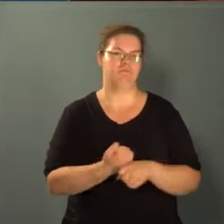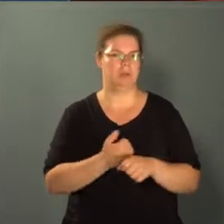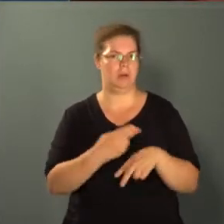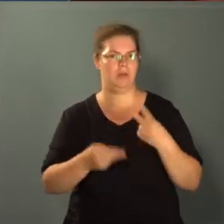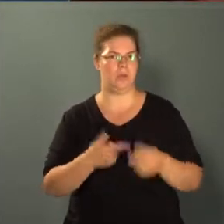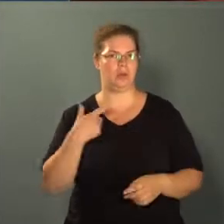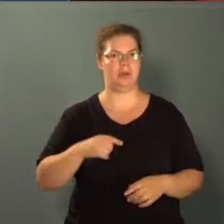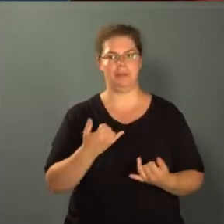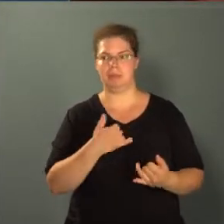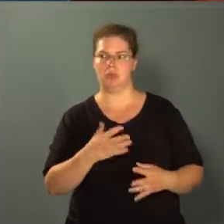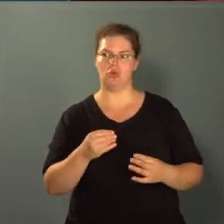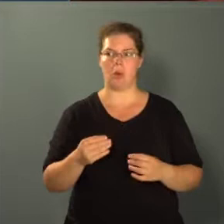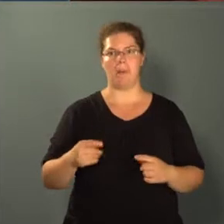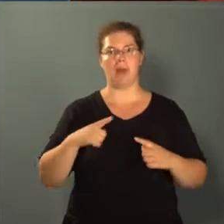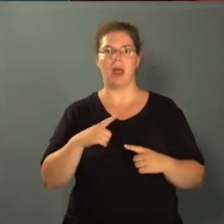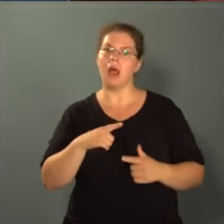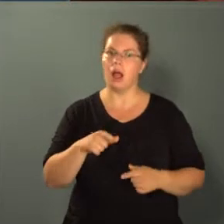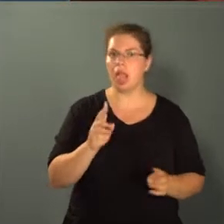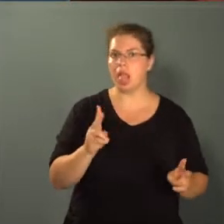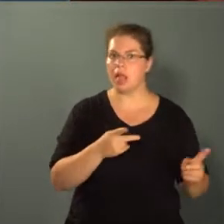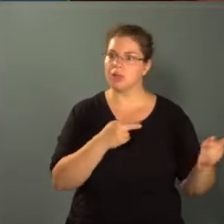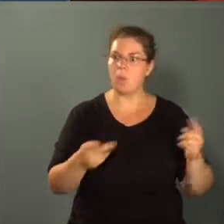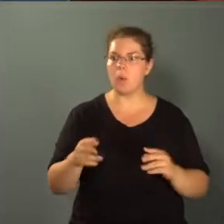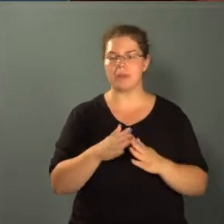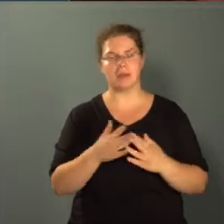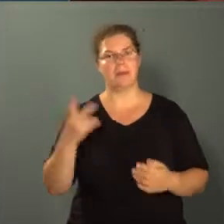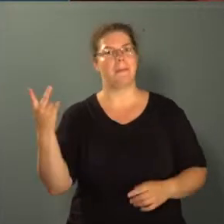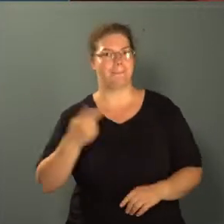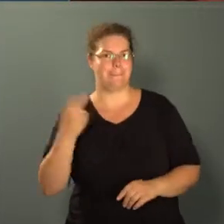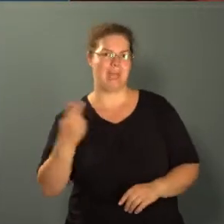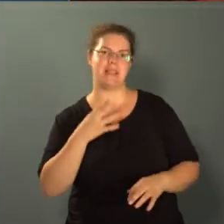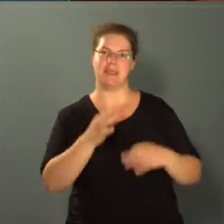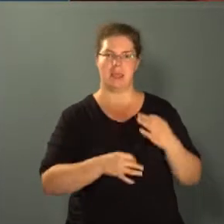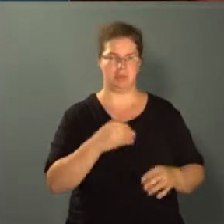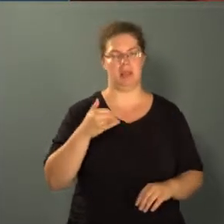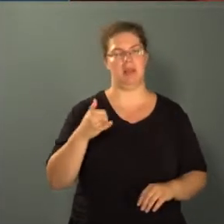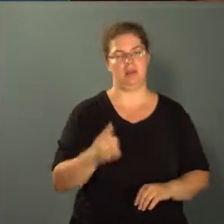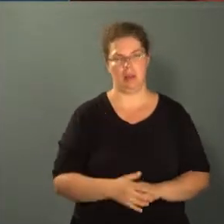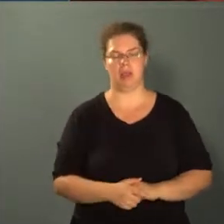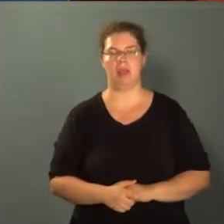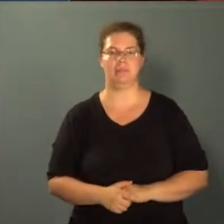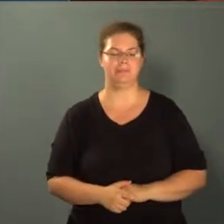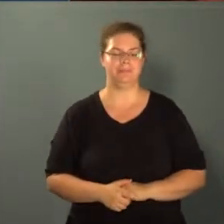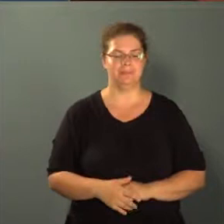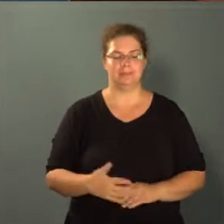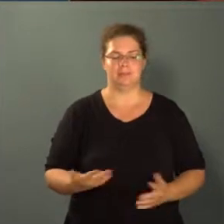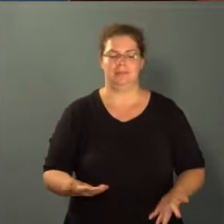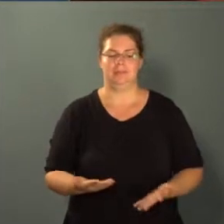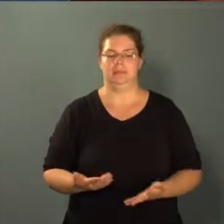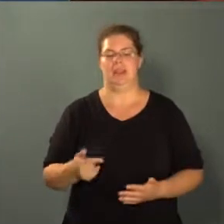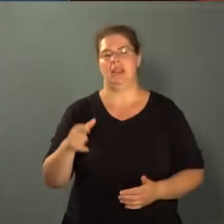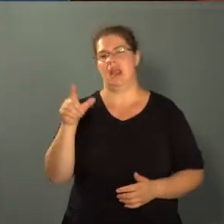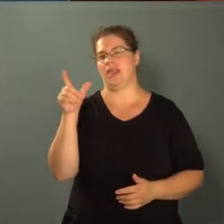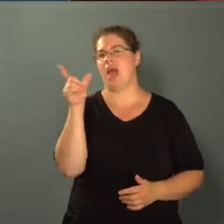munkafolyamat volt, mindenki, vagy nagyon sokan megálltak, és mondták, hogy lehet hozni könyvet, mondtam, hogy természetesen igen, úgyhogy...